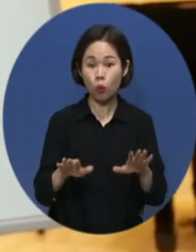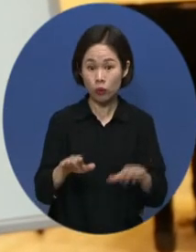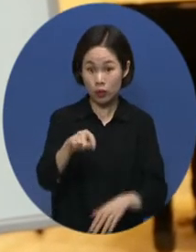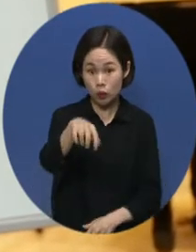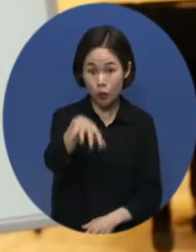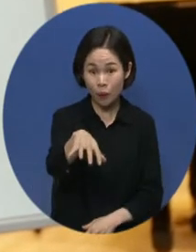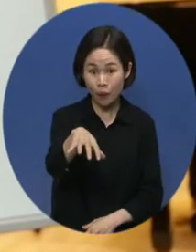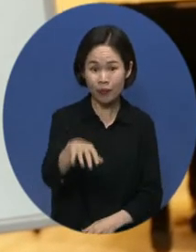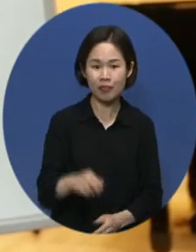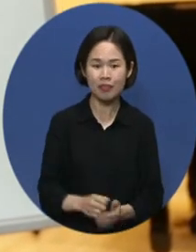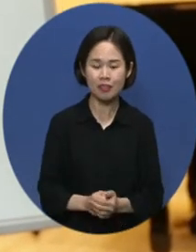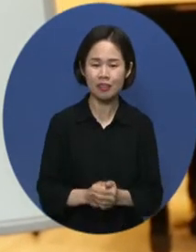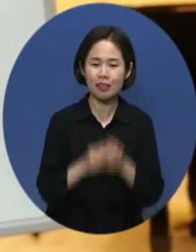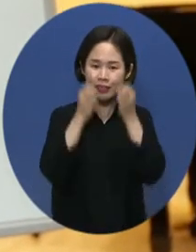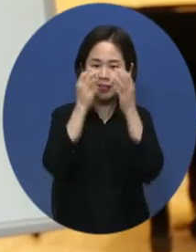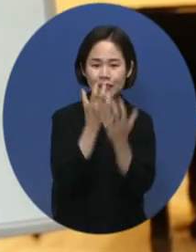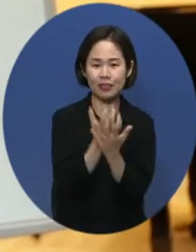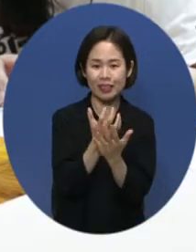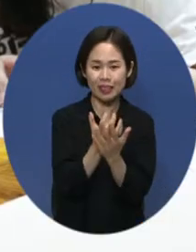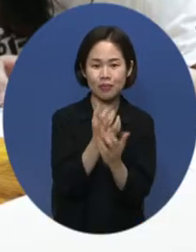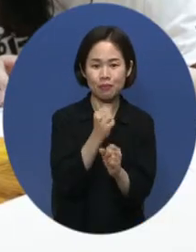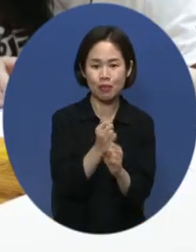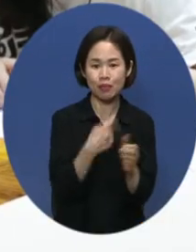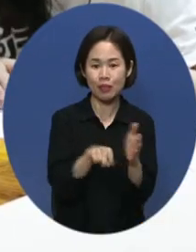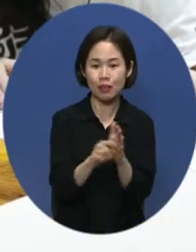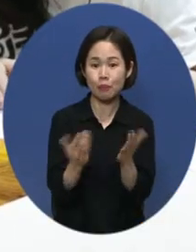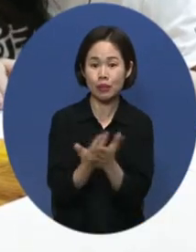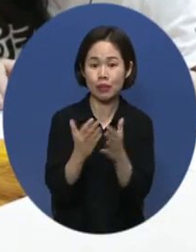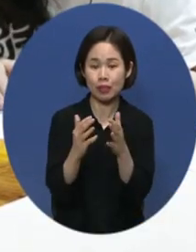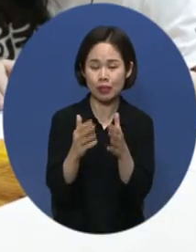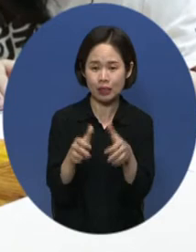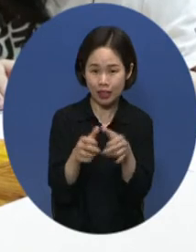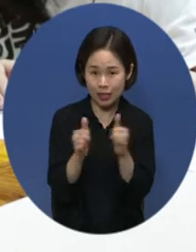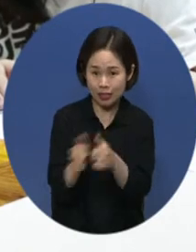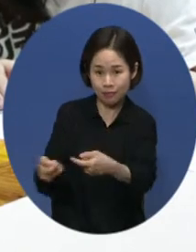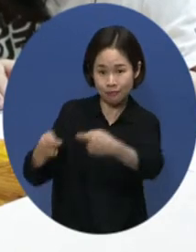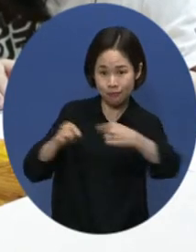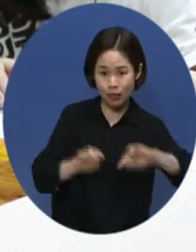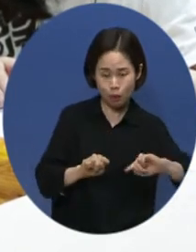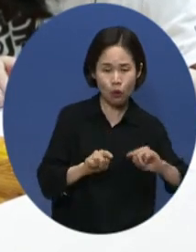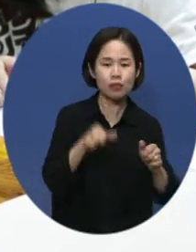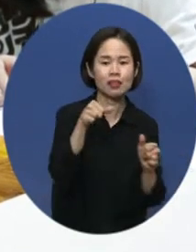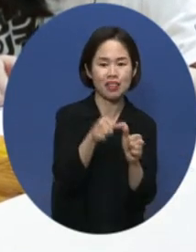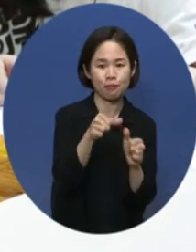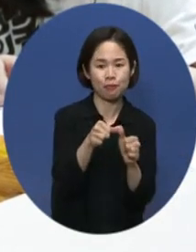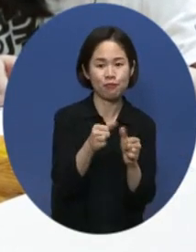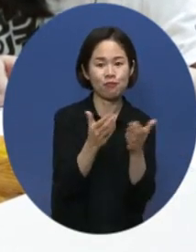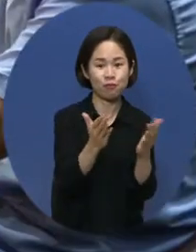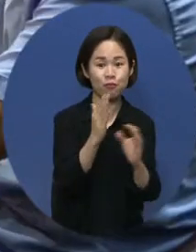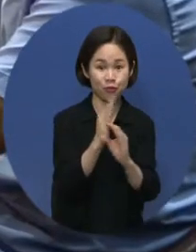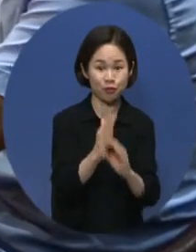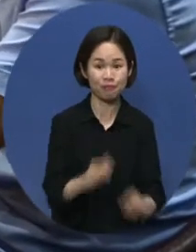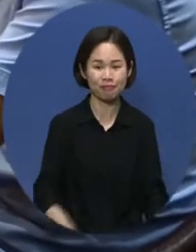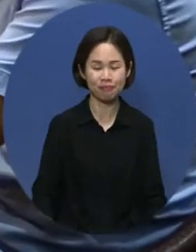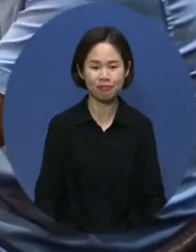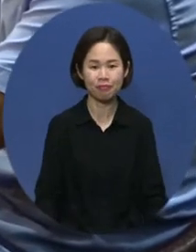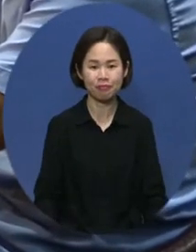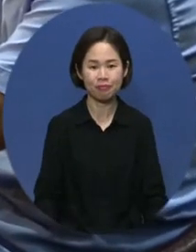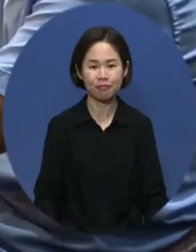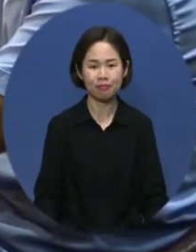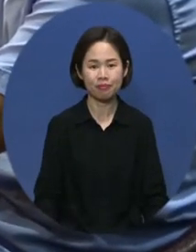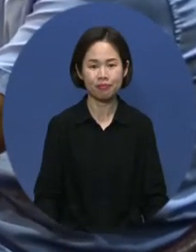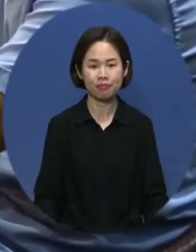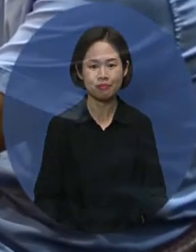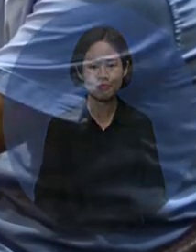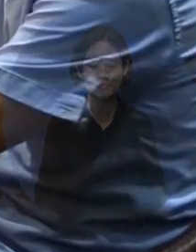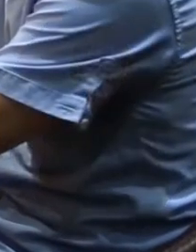자리에서는 새로운 자료 제작을 위한 자문회의가 한창이었는데요. 생활 법령이 있어요. 생활 법령이 있는데